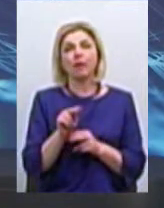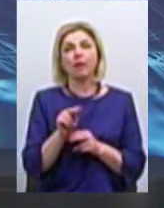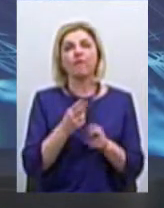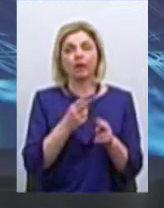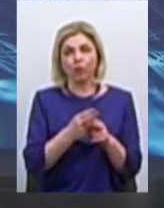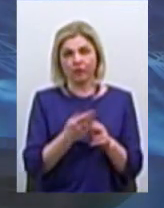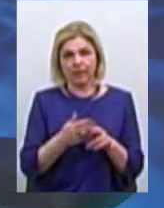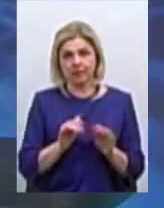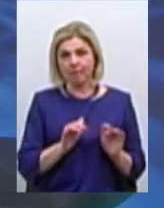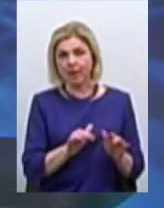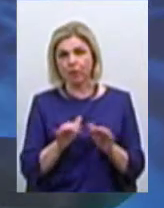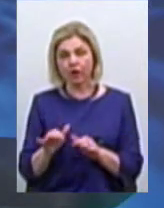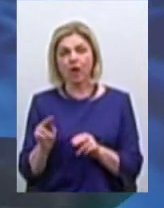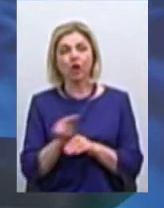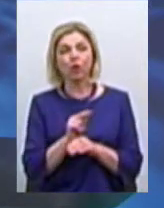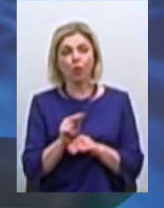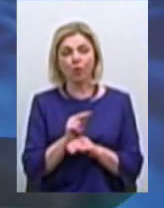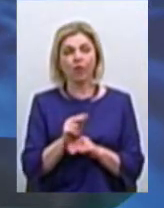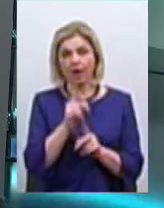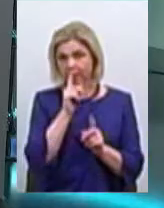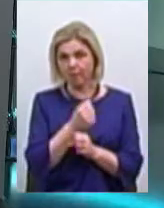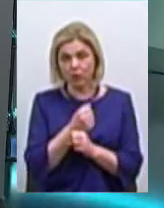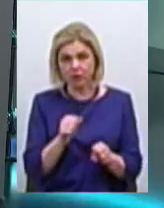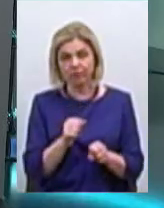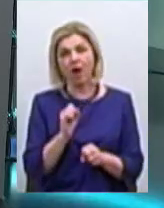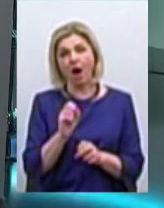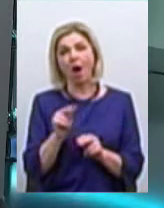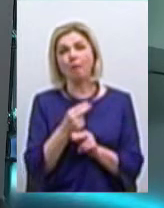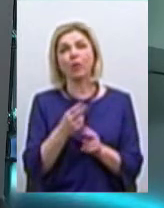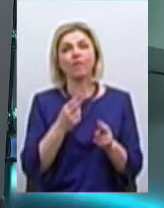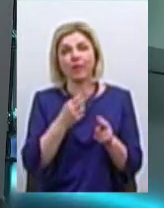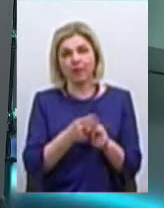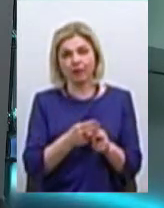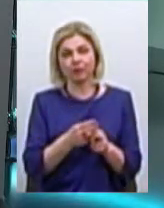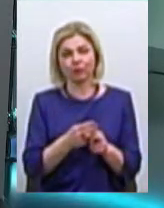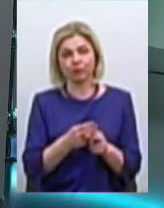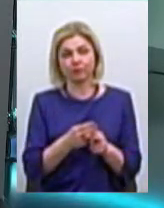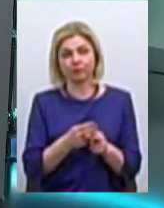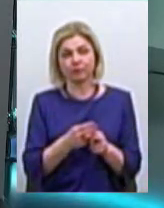ці міроприємства. Лікувати майже неможливо, а профілактику